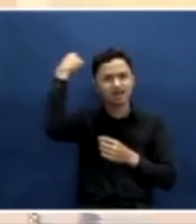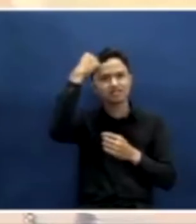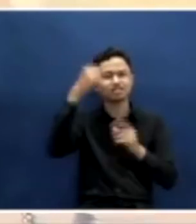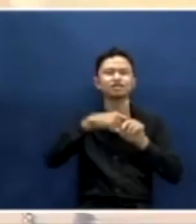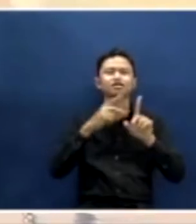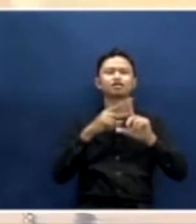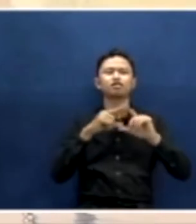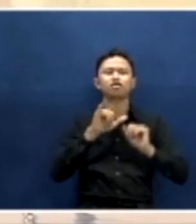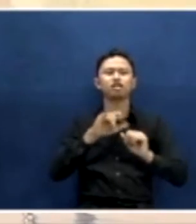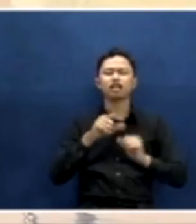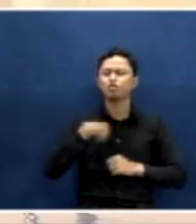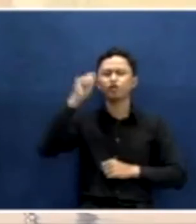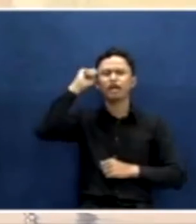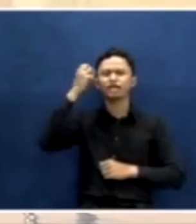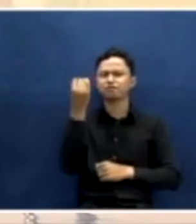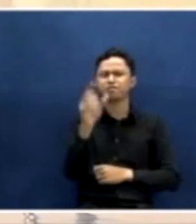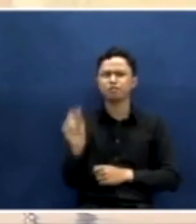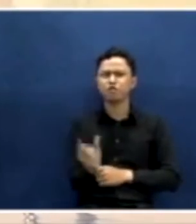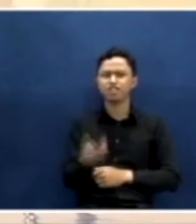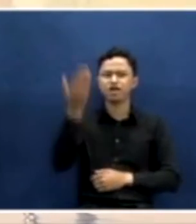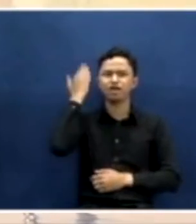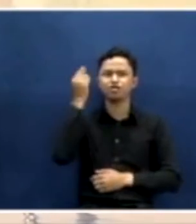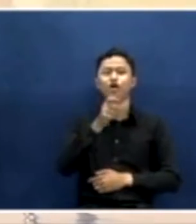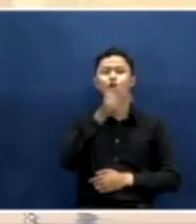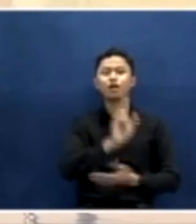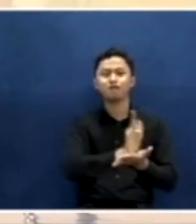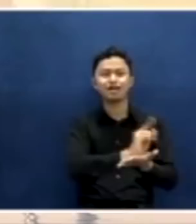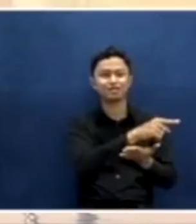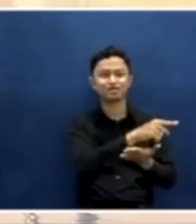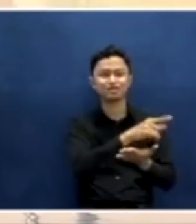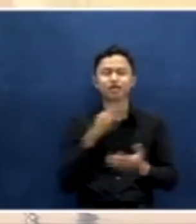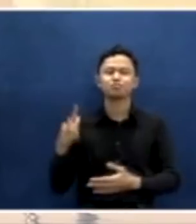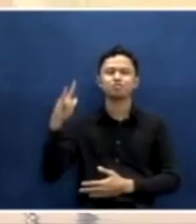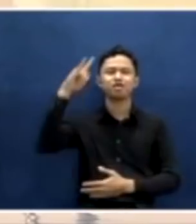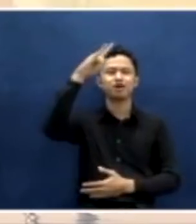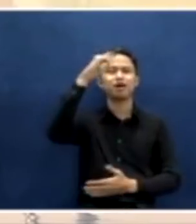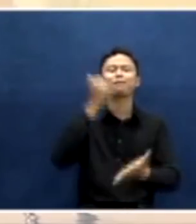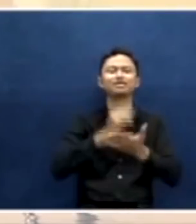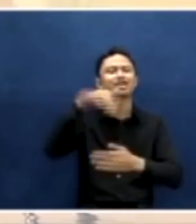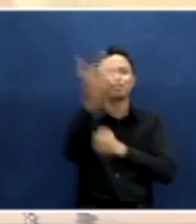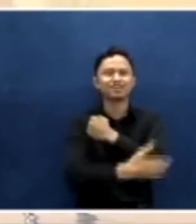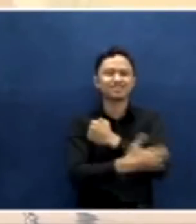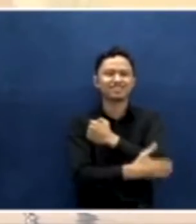bulan yang lalu saya naik pesawat keluar negeri Maaf ya orang Bekasi itu kalau naik pesawat keluar negeri